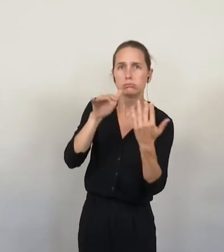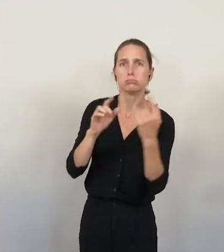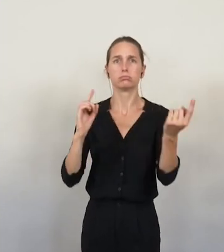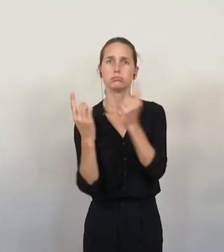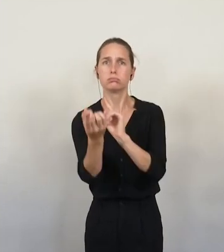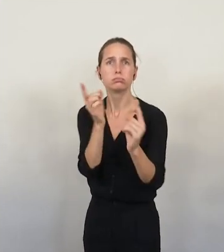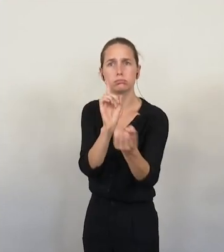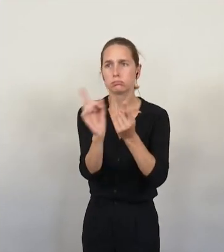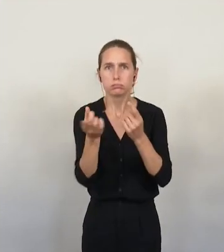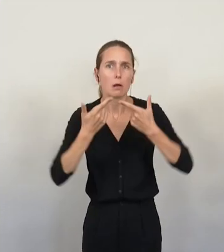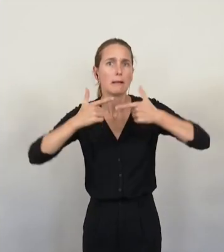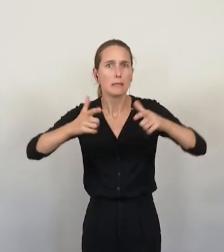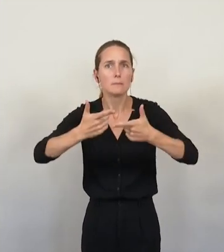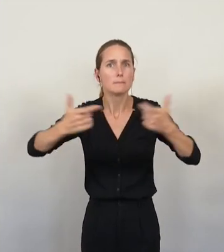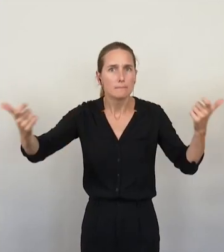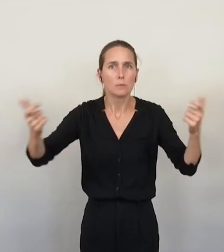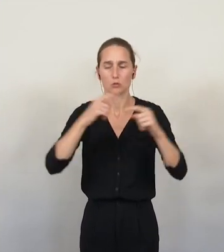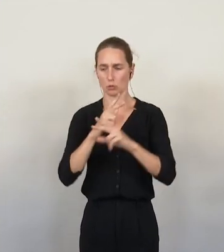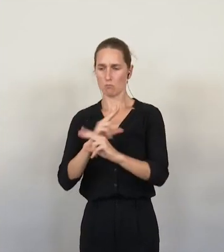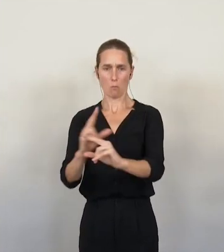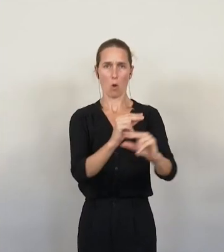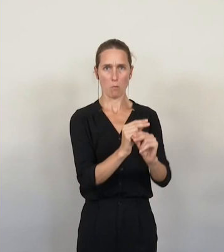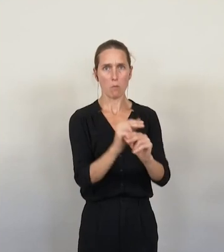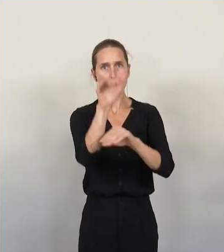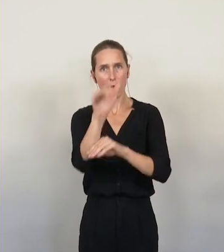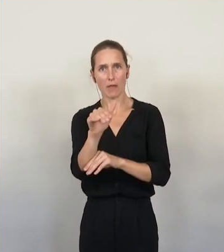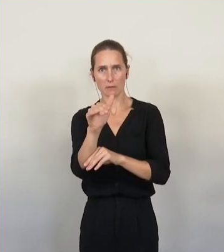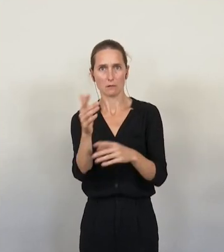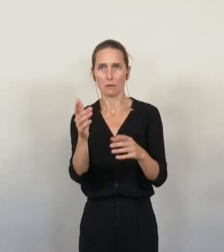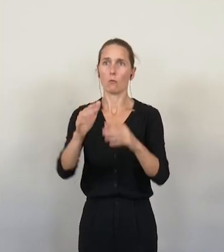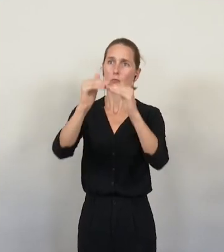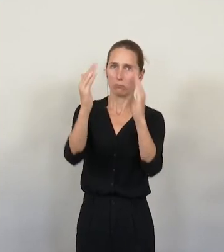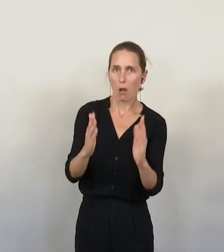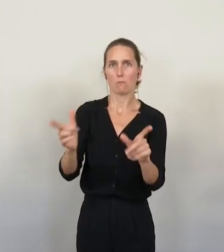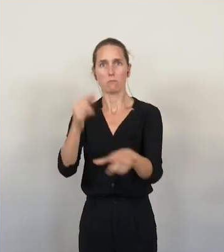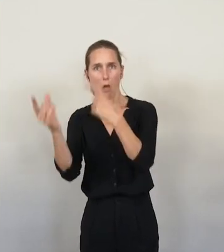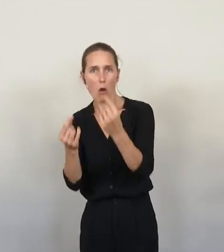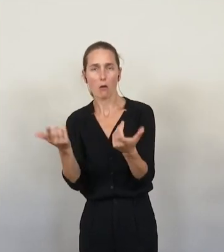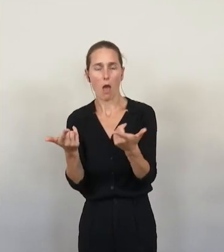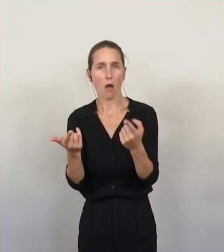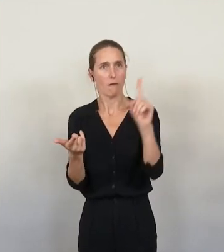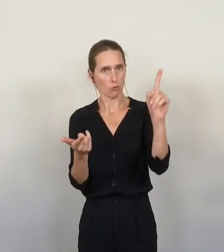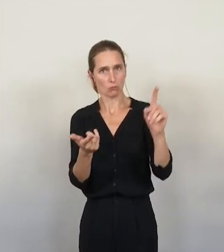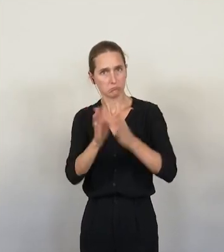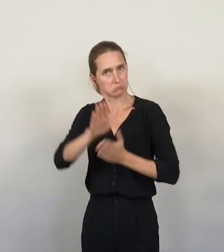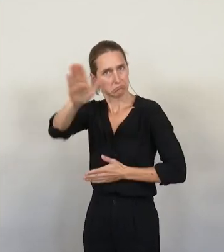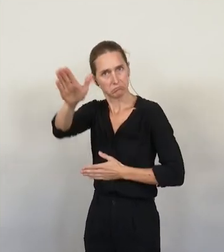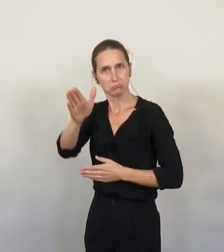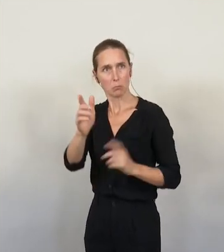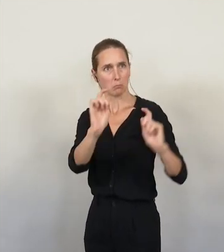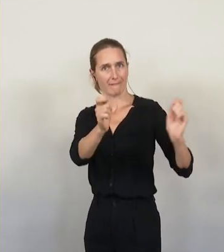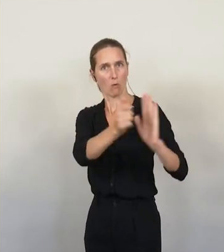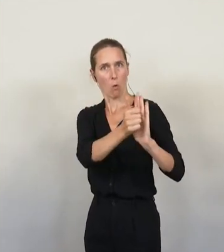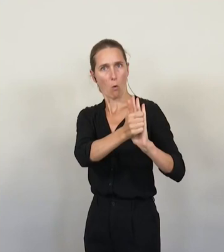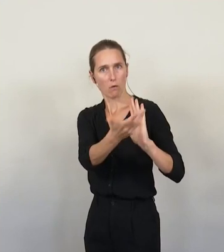protection des personnes ainsi que le maintien du bon état des installations des ouvrages et plantations vous n'appliquez pas vos propres